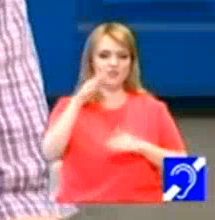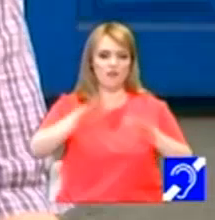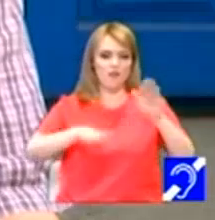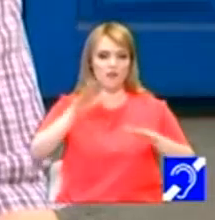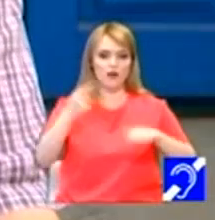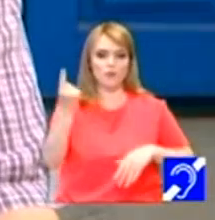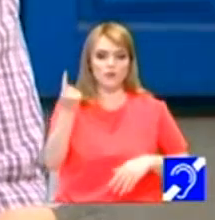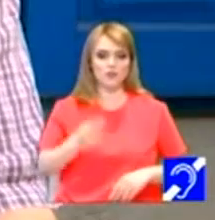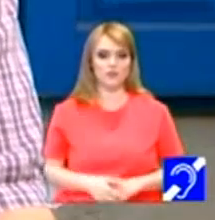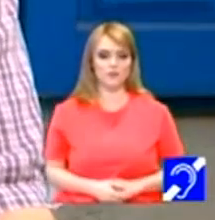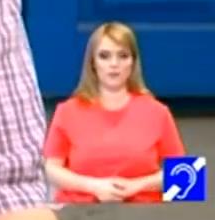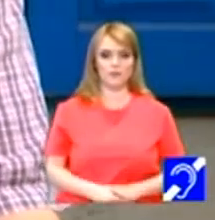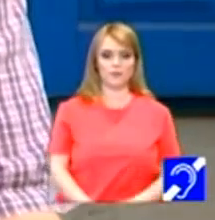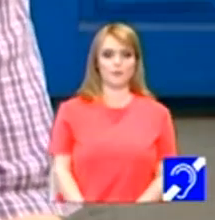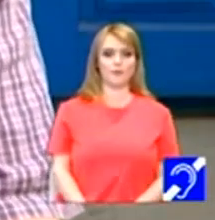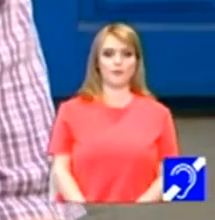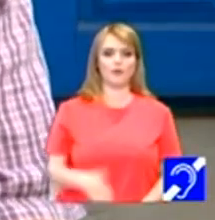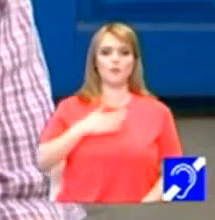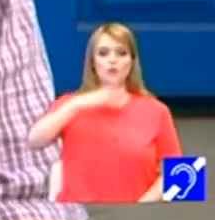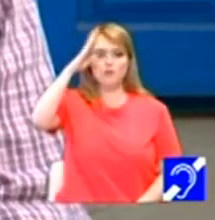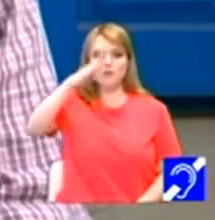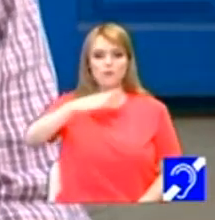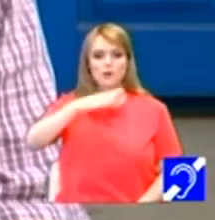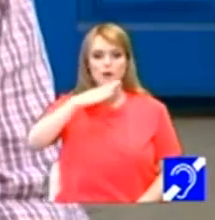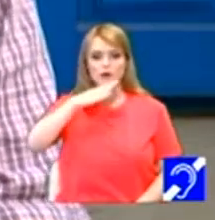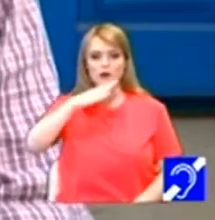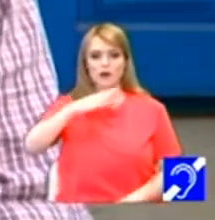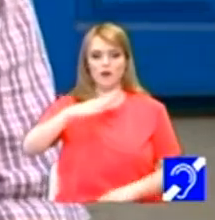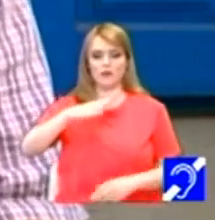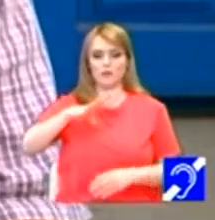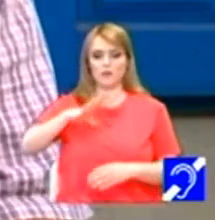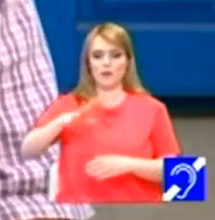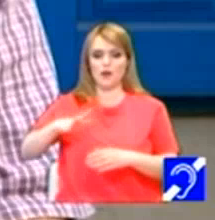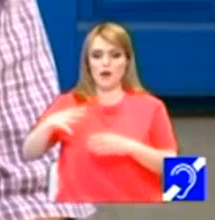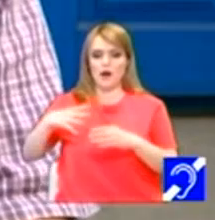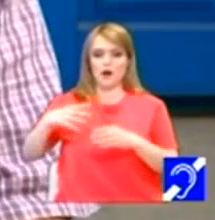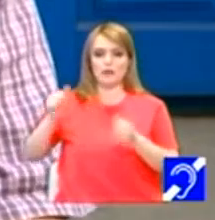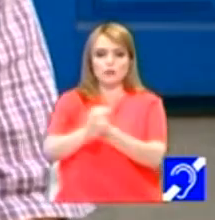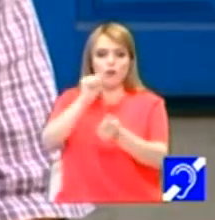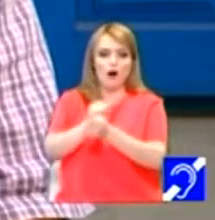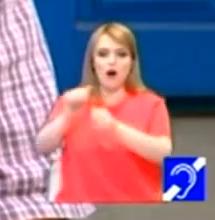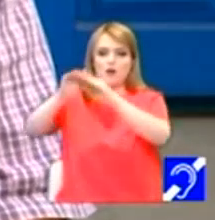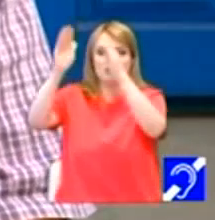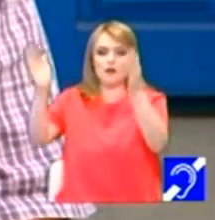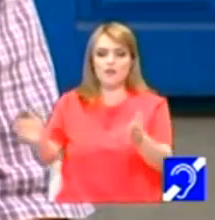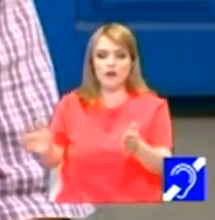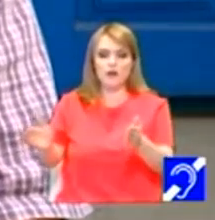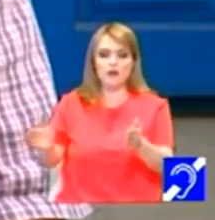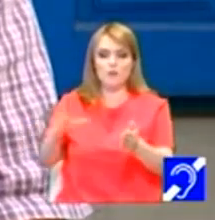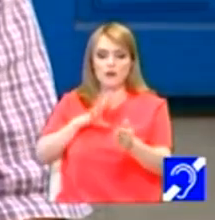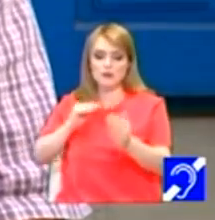grâu. Avea acolo tata o căchiță așa de paie, dar de unde a auzit el